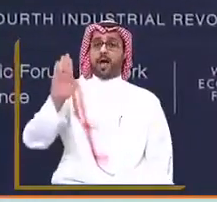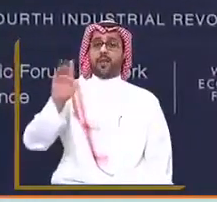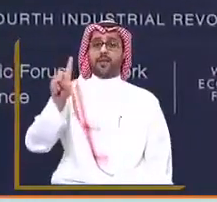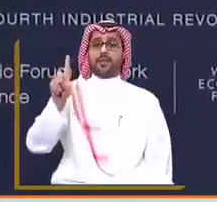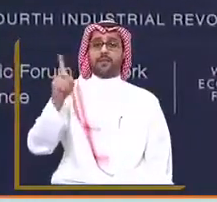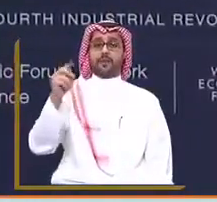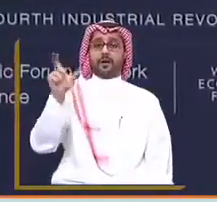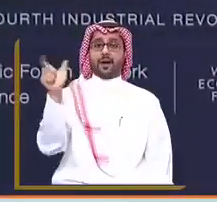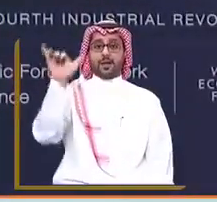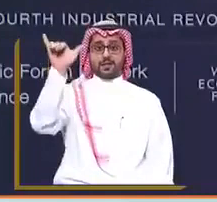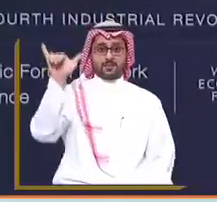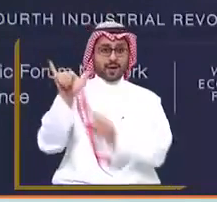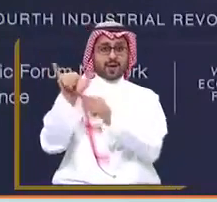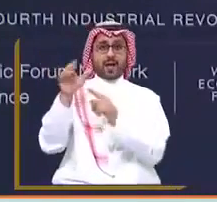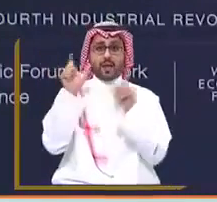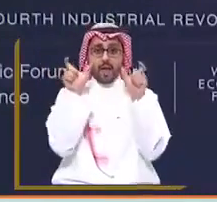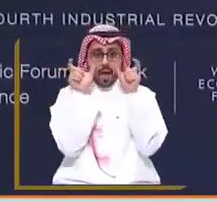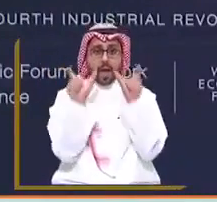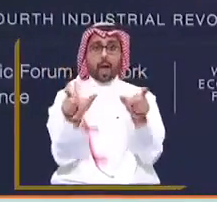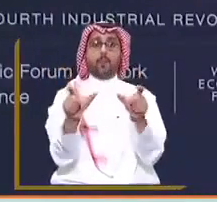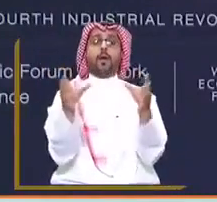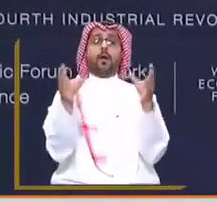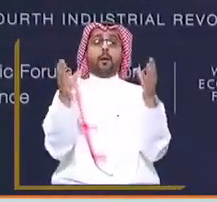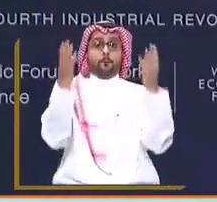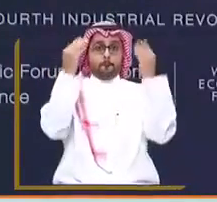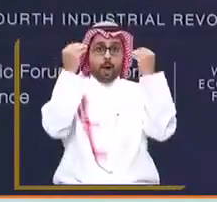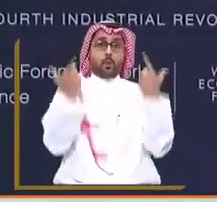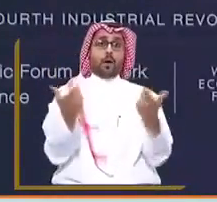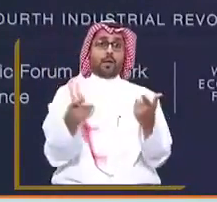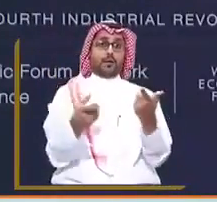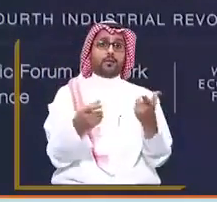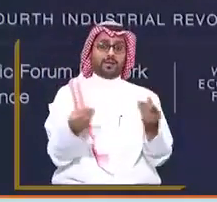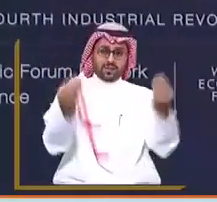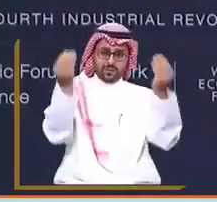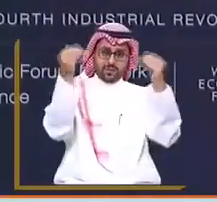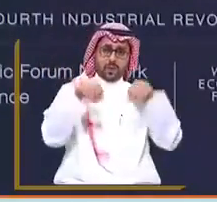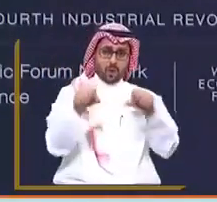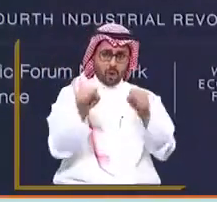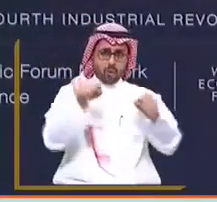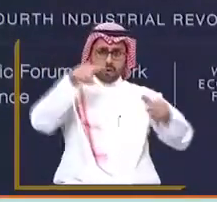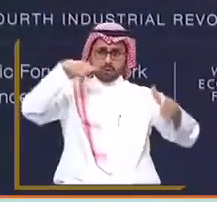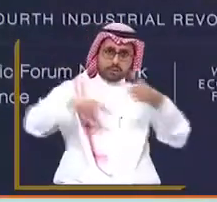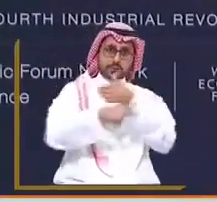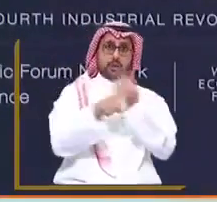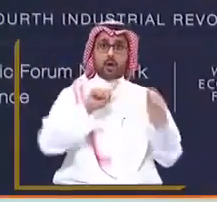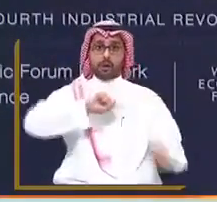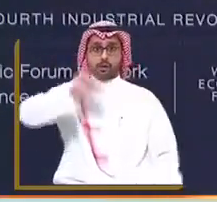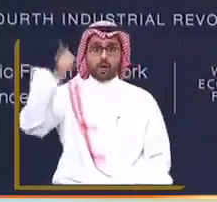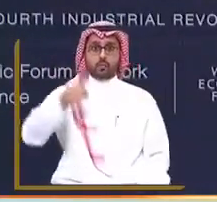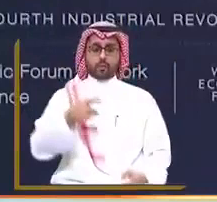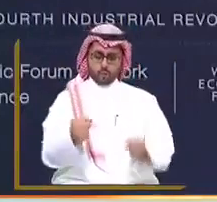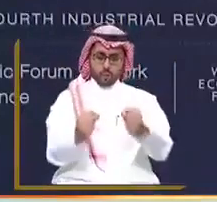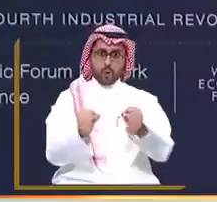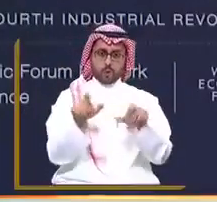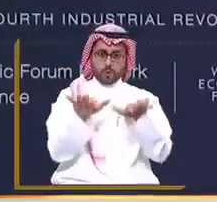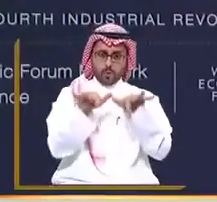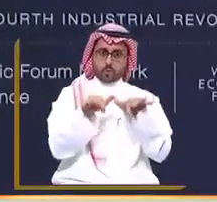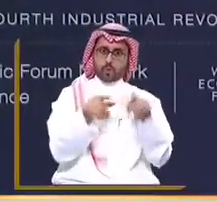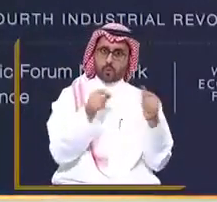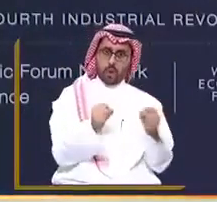الشركات منها الكبيرة أو حتى المتوسطة وأيضا الصغيرة لأمان أو ضمان أمان تلك